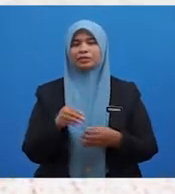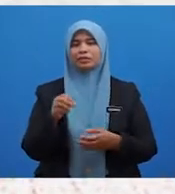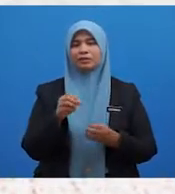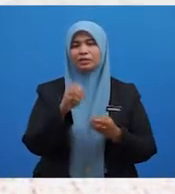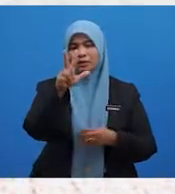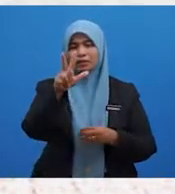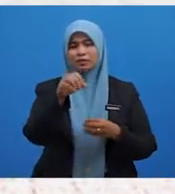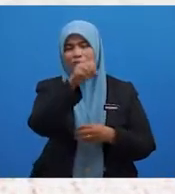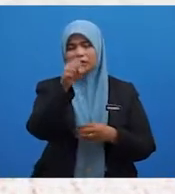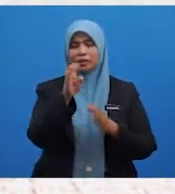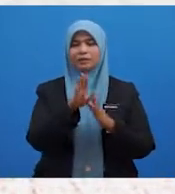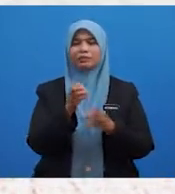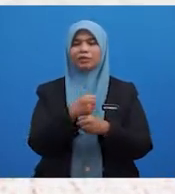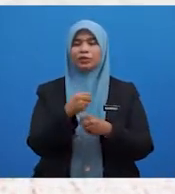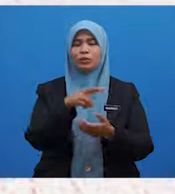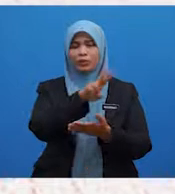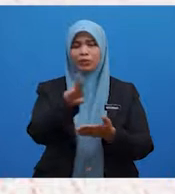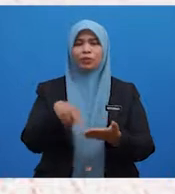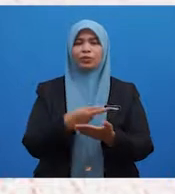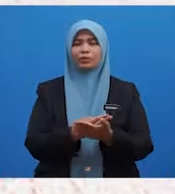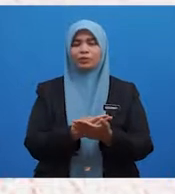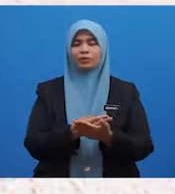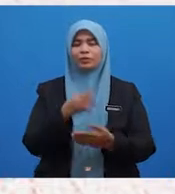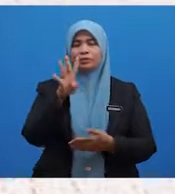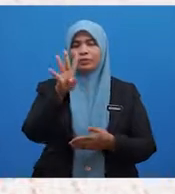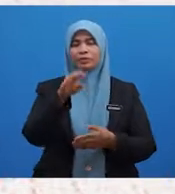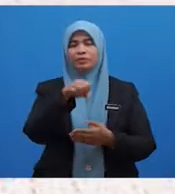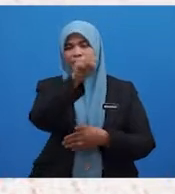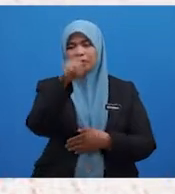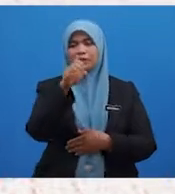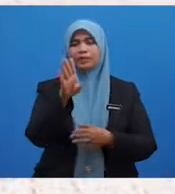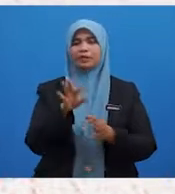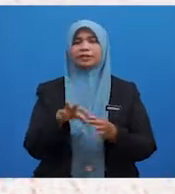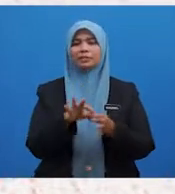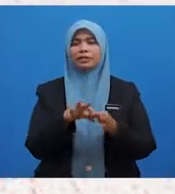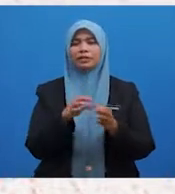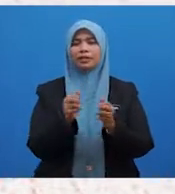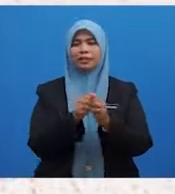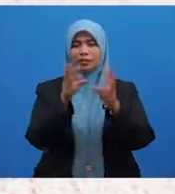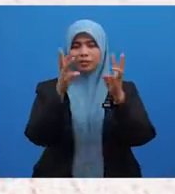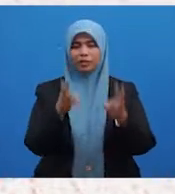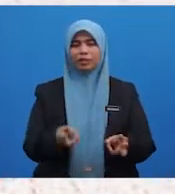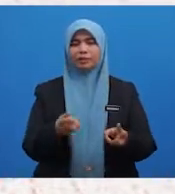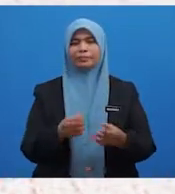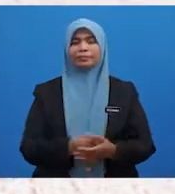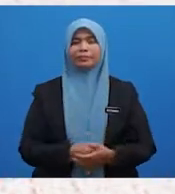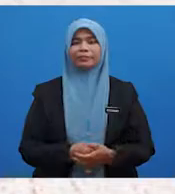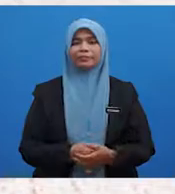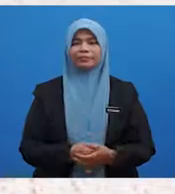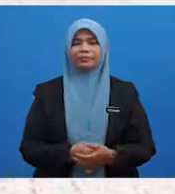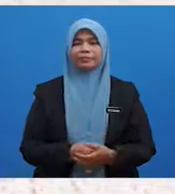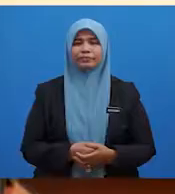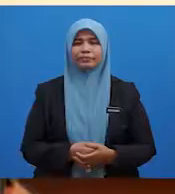ketiga, soalan berbentuk umum dan akhir sekali, soalan yang berkait dengan watak.